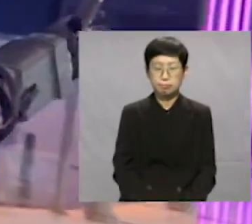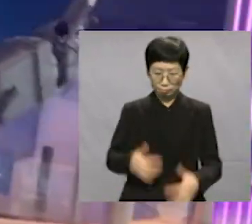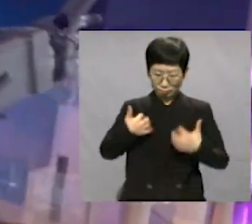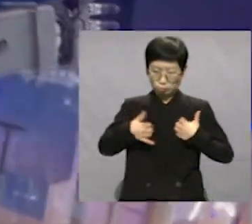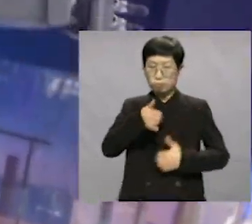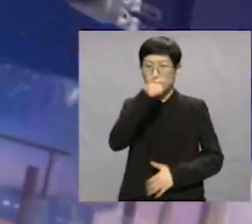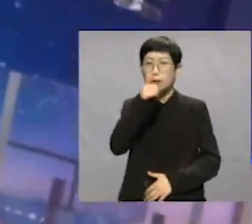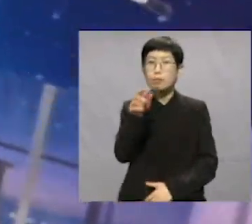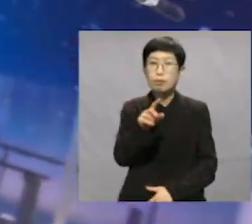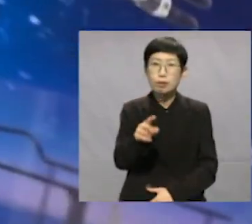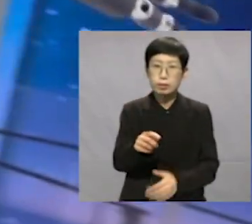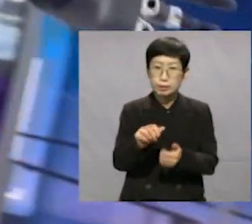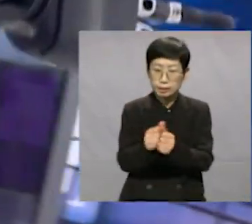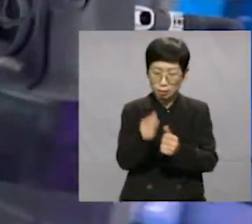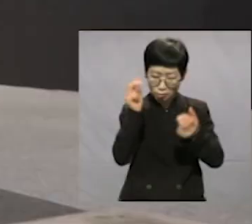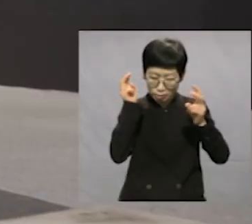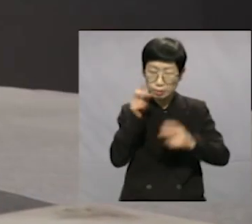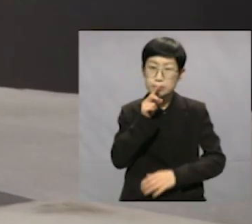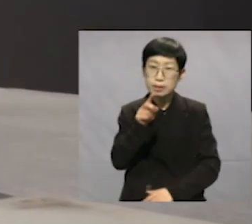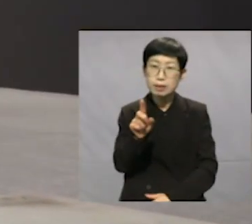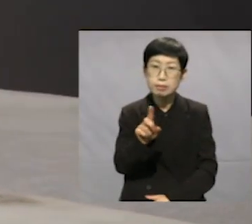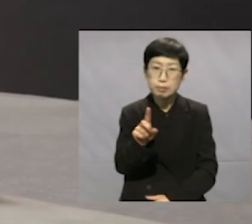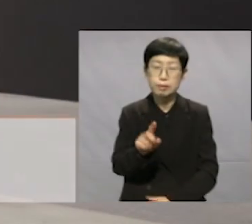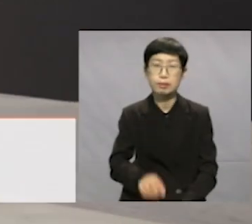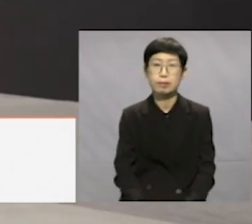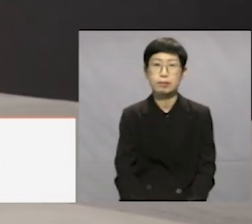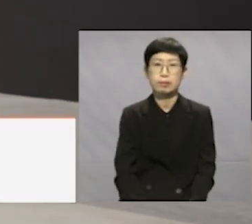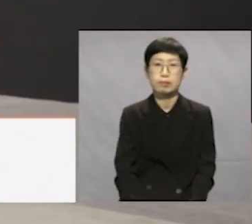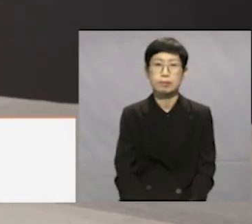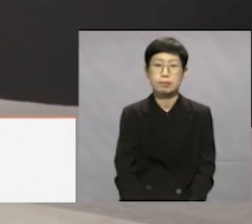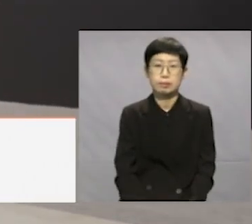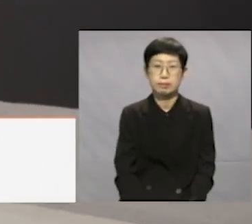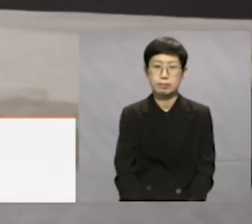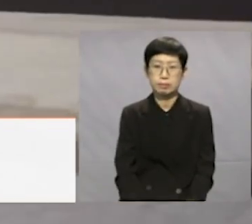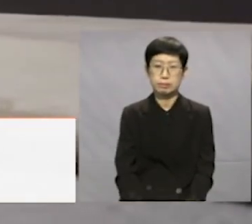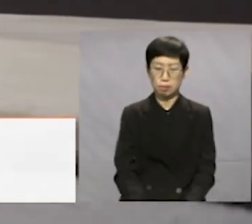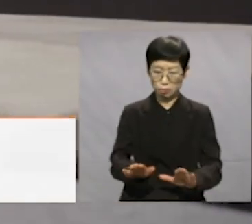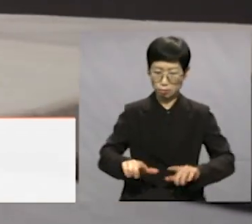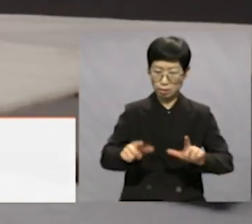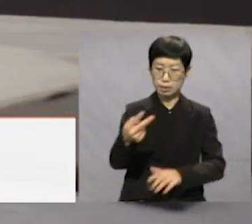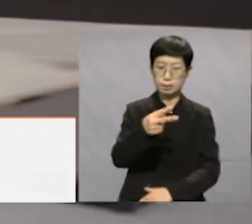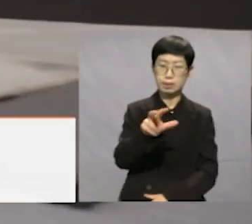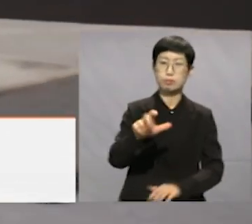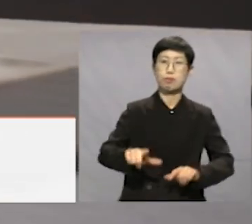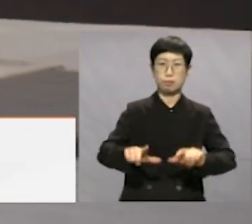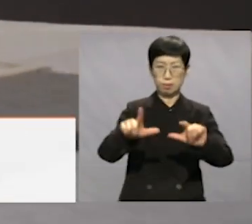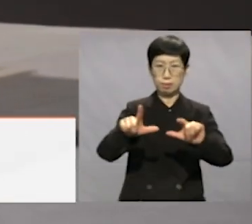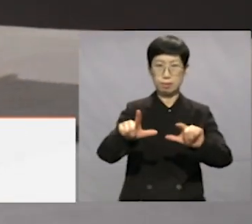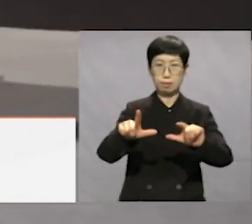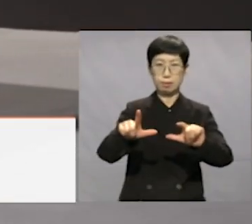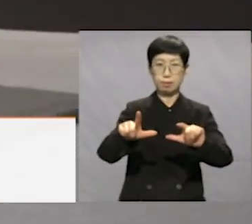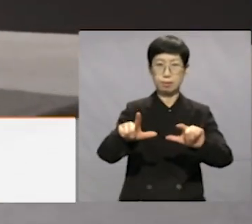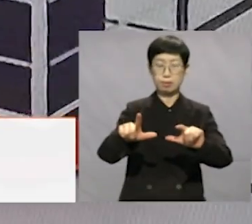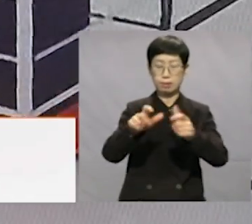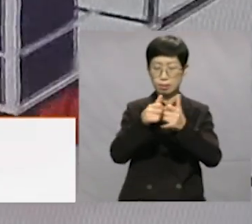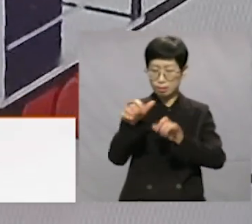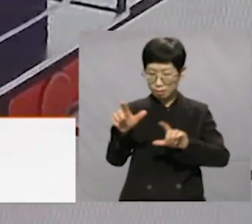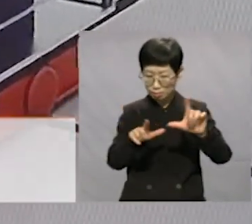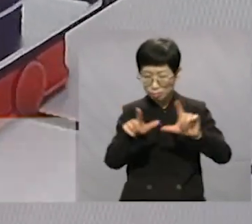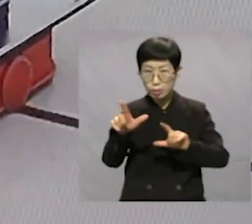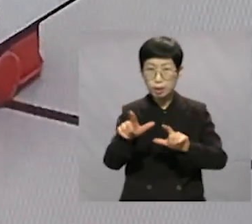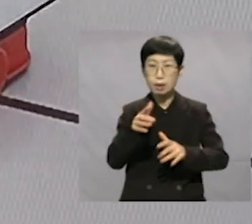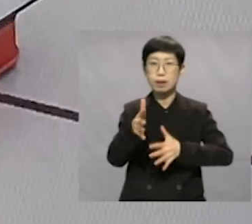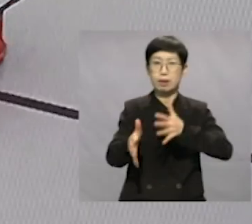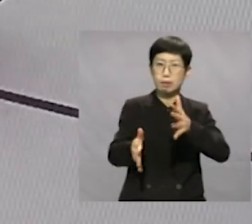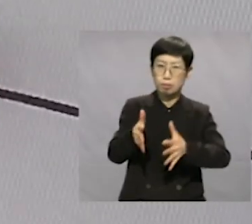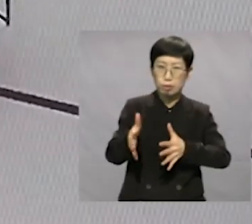재미있는 그 증권사들은 보통 이런 식으로 보통 얘기를 많이 해요. 25년, 올해가 이제 그 휴머노이드 로봇의 원년.